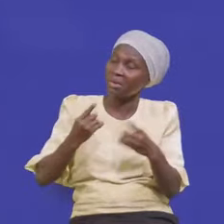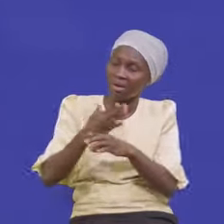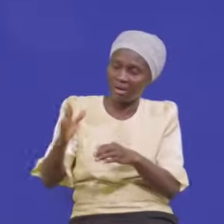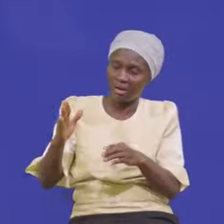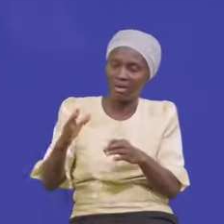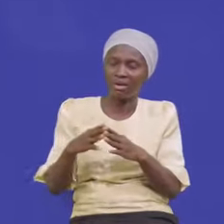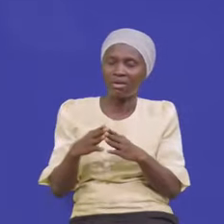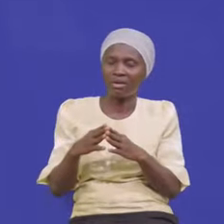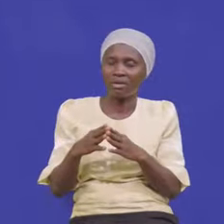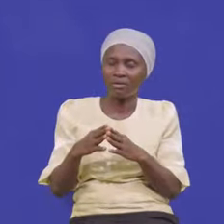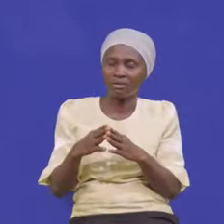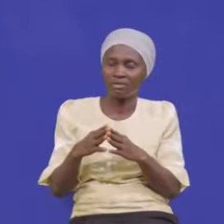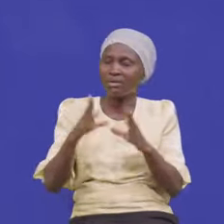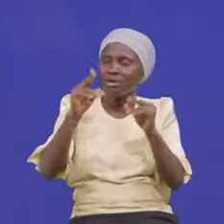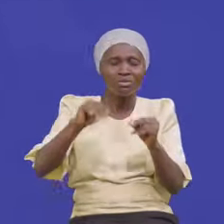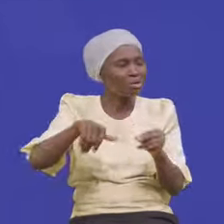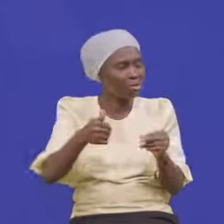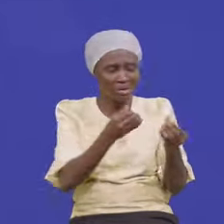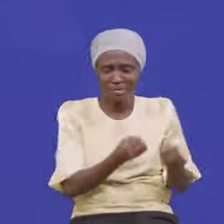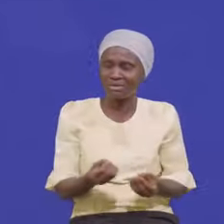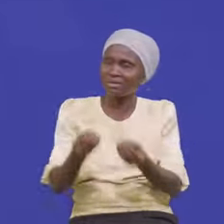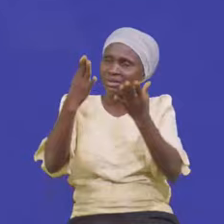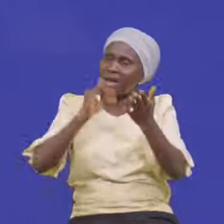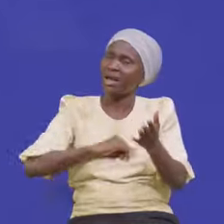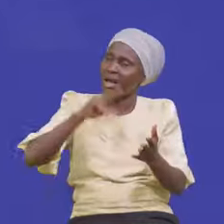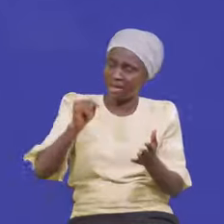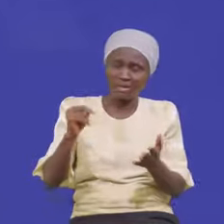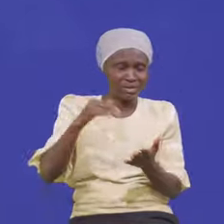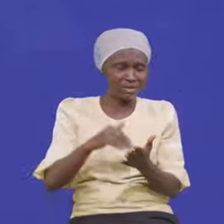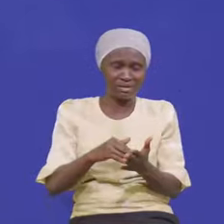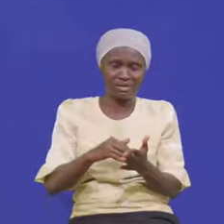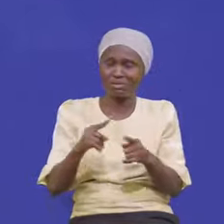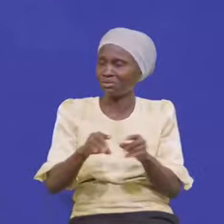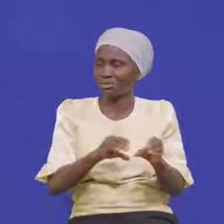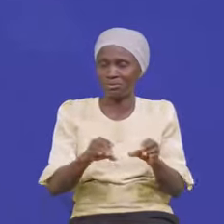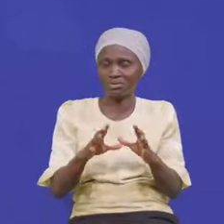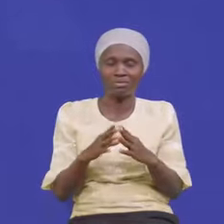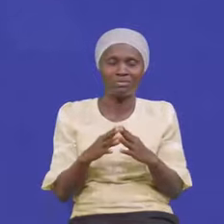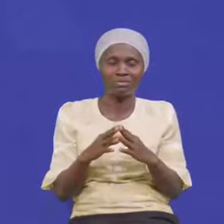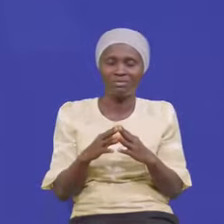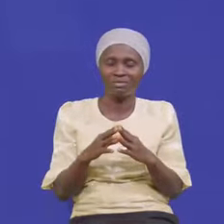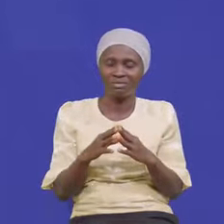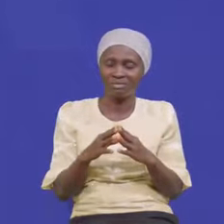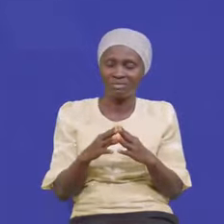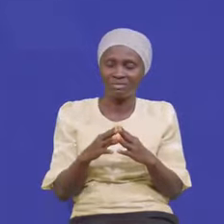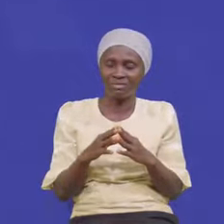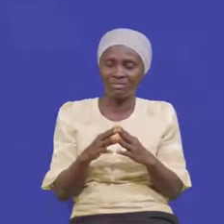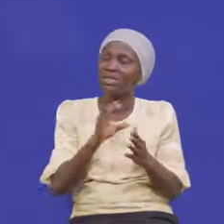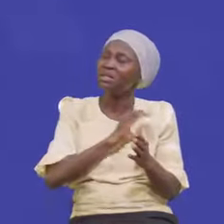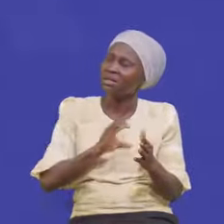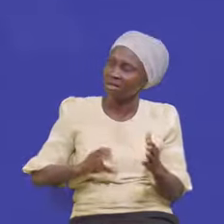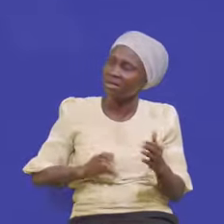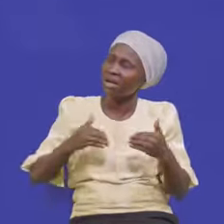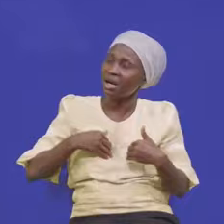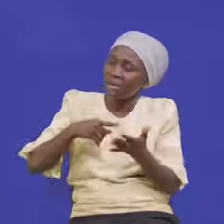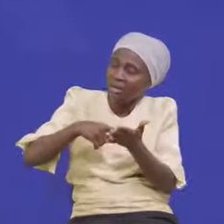పాపాలు తొలగిస్తున్నారు. There's no other sacrifice I need to perform. నేను చేయవలసిన మరి ఏ బలియాగము కూడిక లేదు. Christ has paid